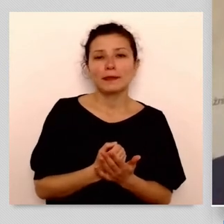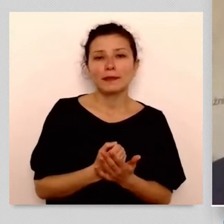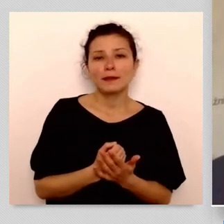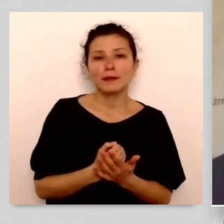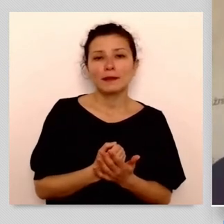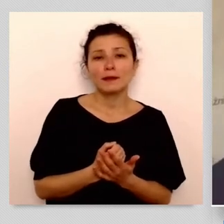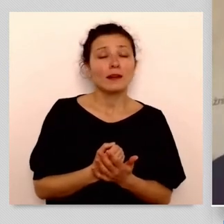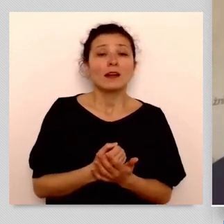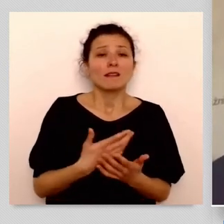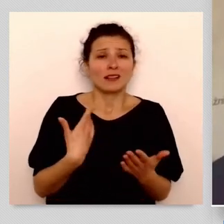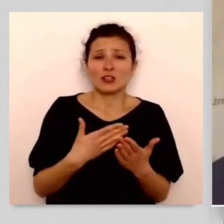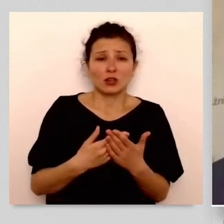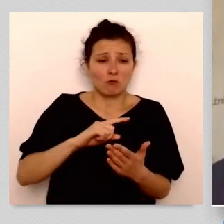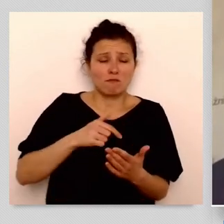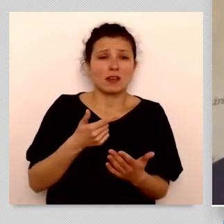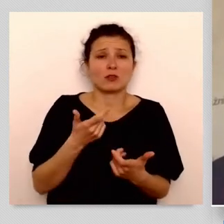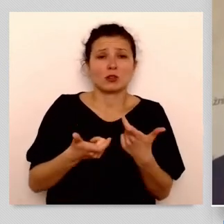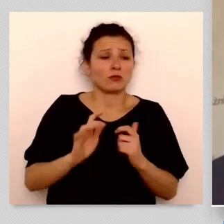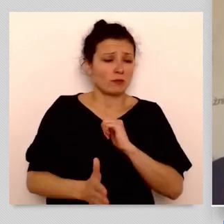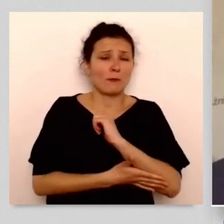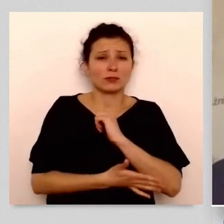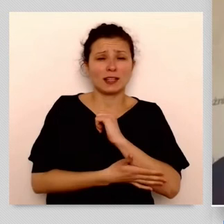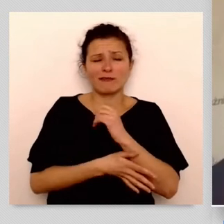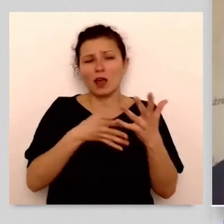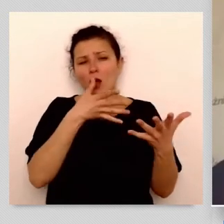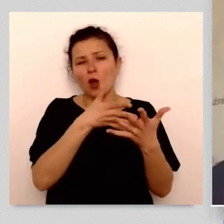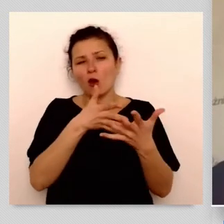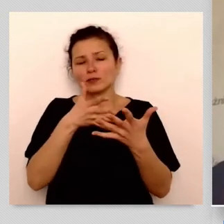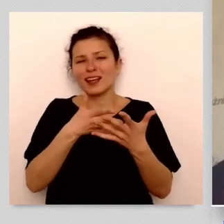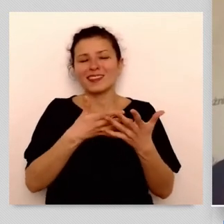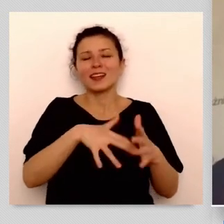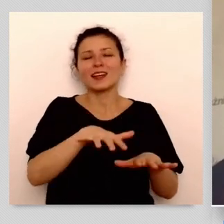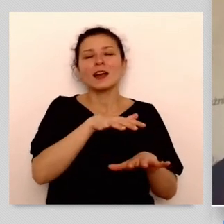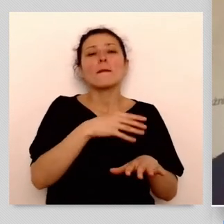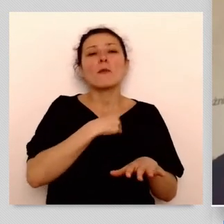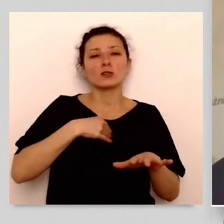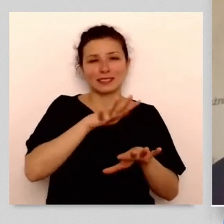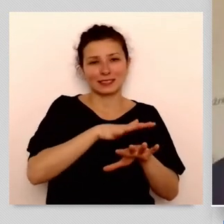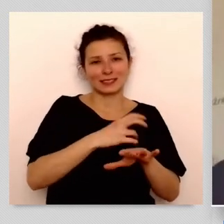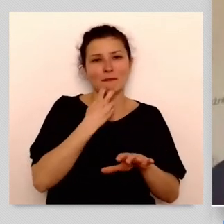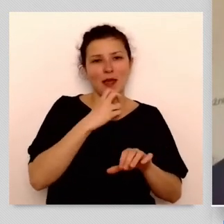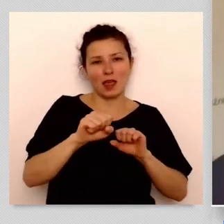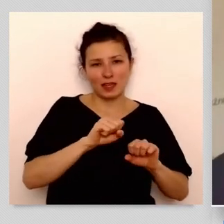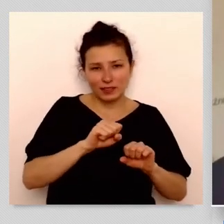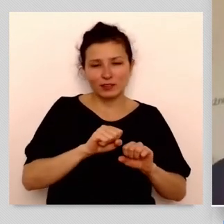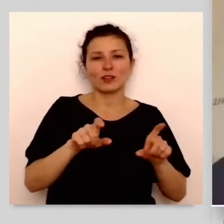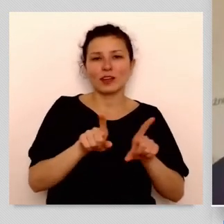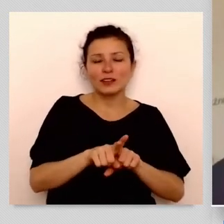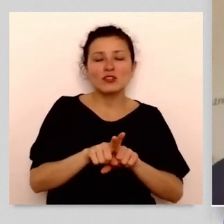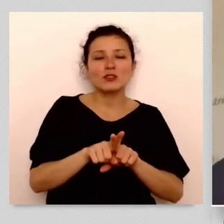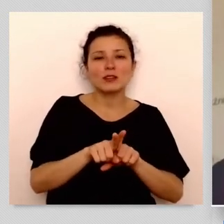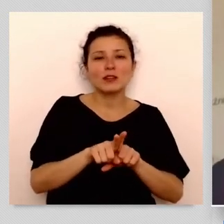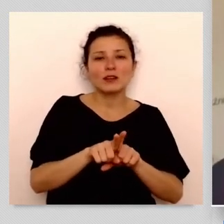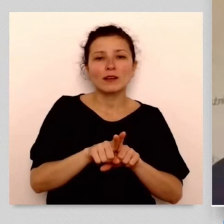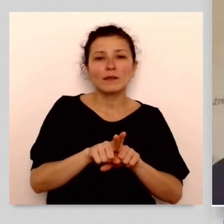wyspecyfikowaliśmy na podstawie oceny polskiego między innymi systemu energetycznego i tych konieczności związanych z